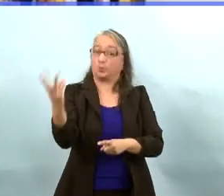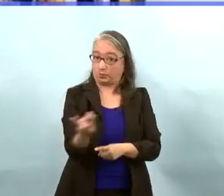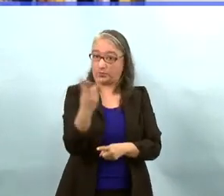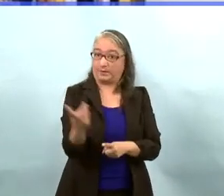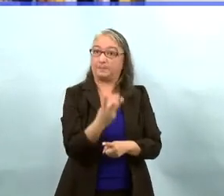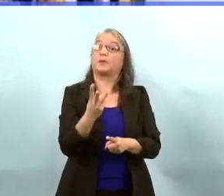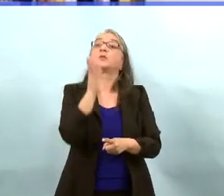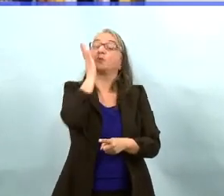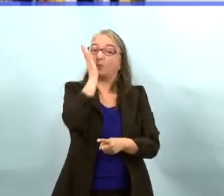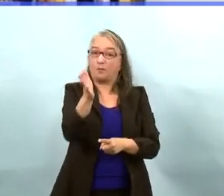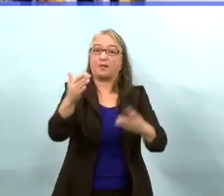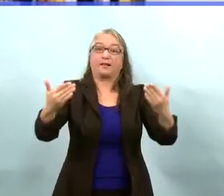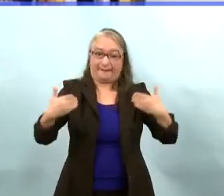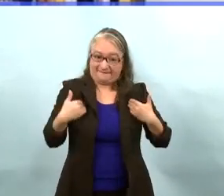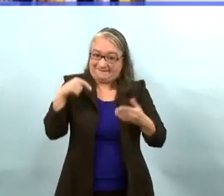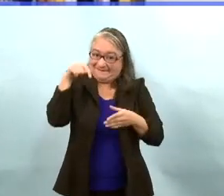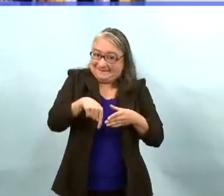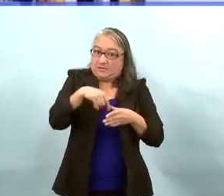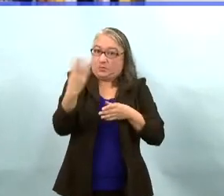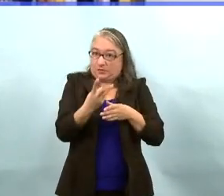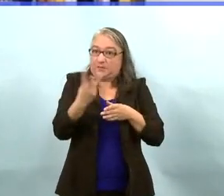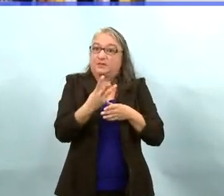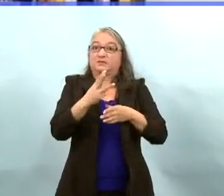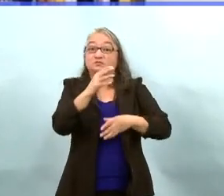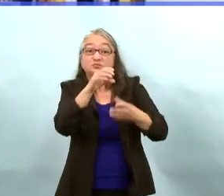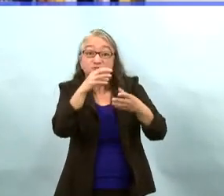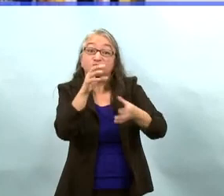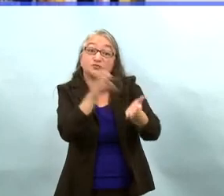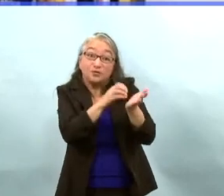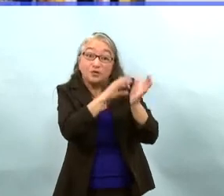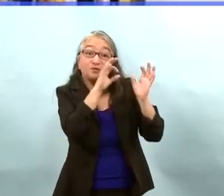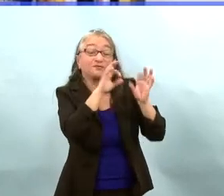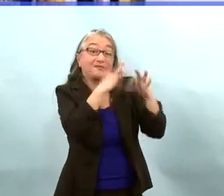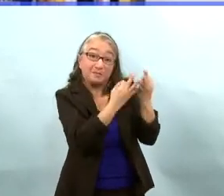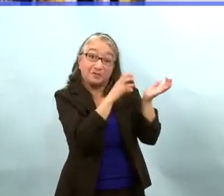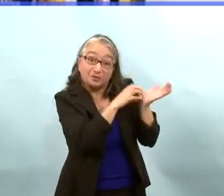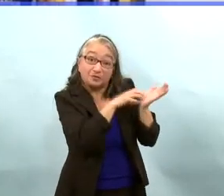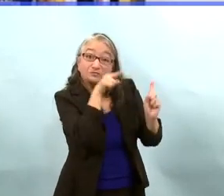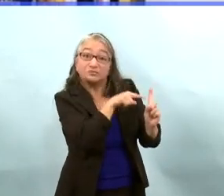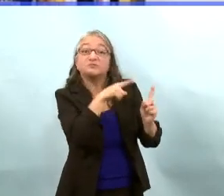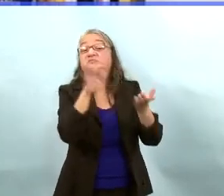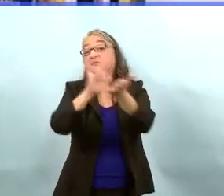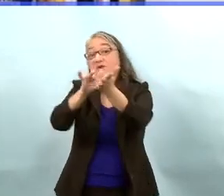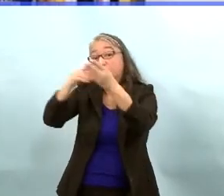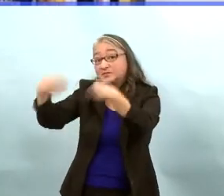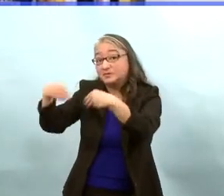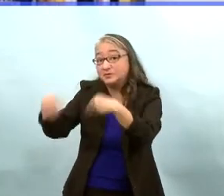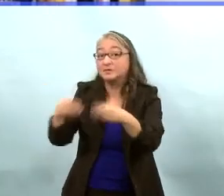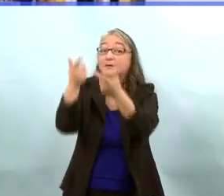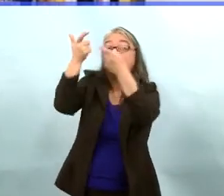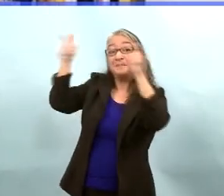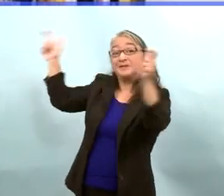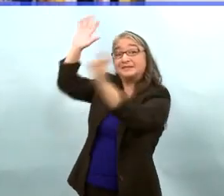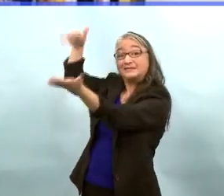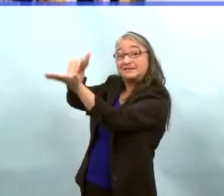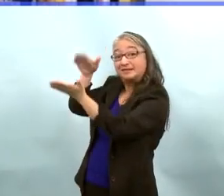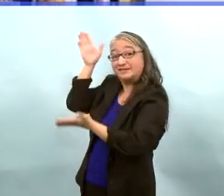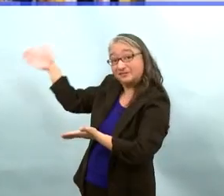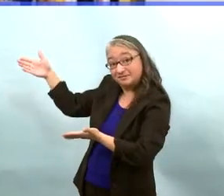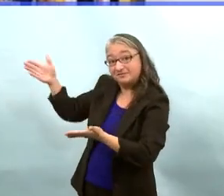s'attend à ce qu'il y ait beaucoup de doses qui soient dispensées chez le médecin, dans les pharmacies, parce que c'est là que les gens vont pour leur vaccin en